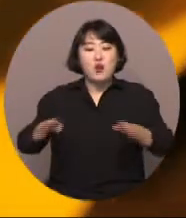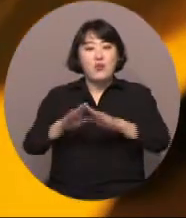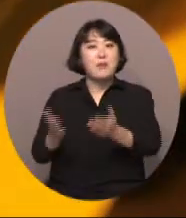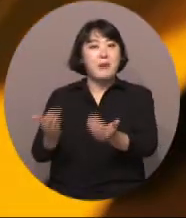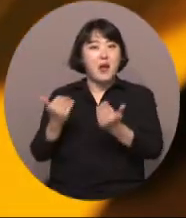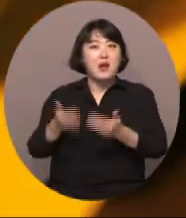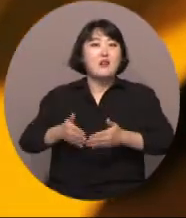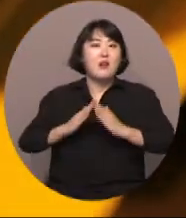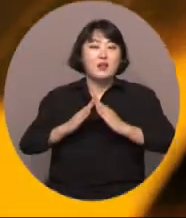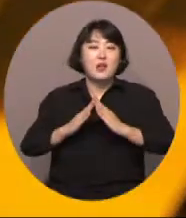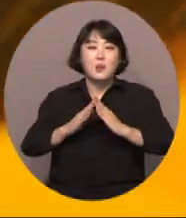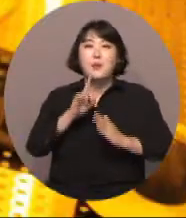따고 강조했습니다